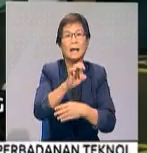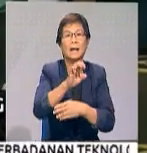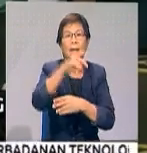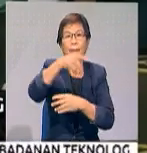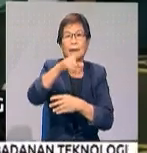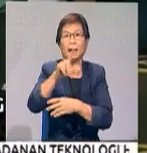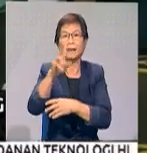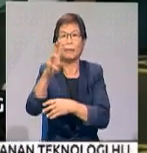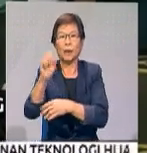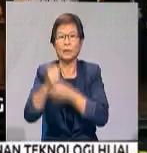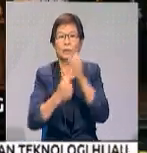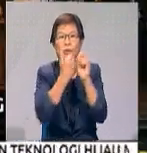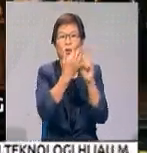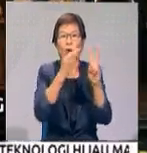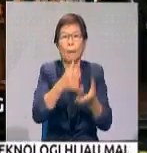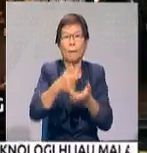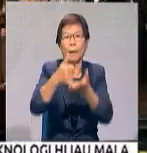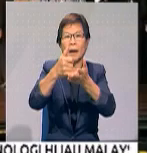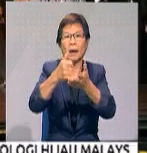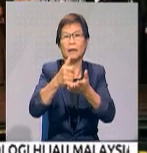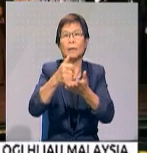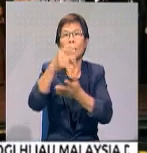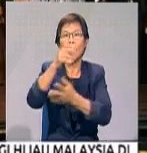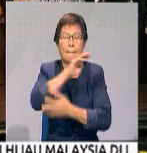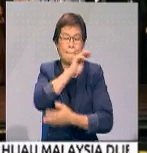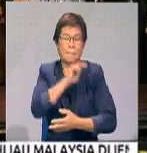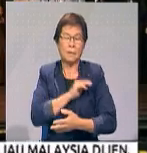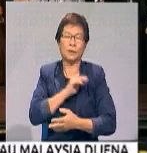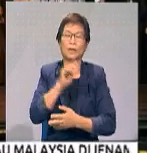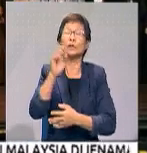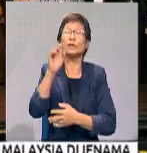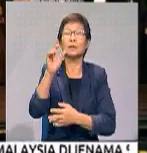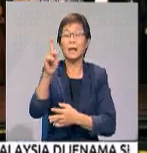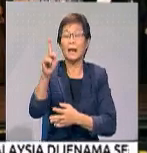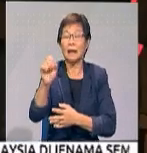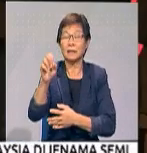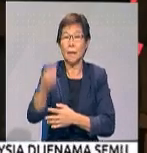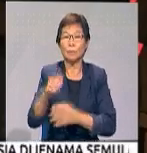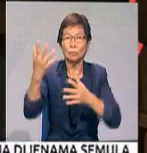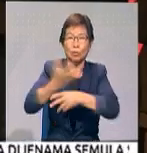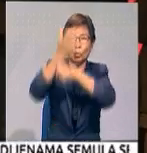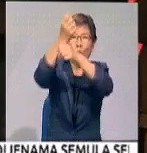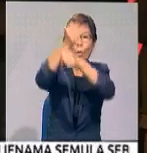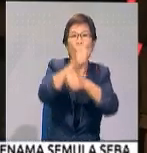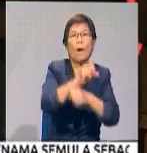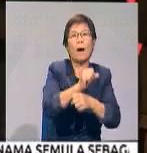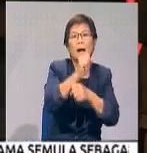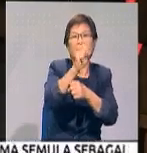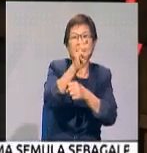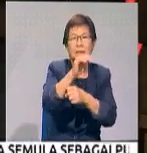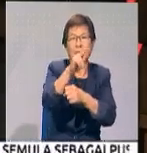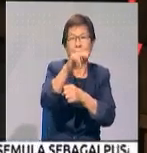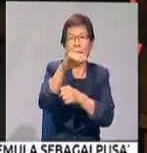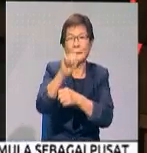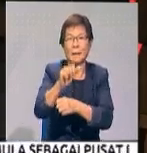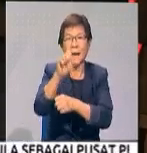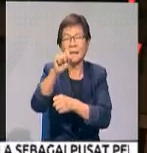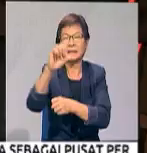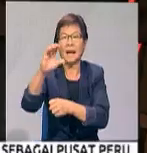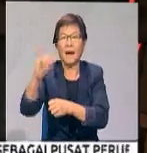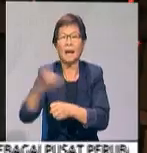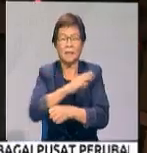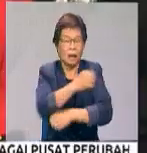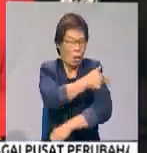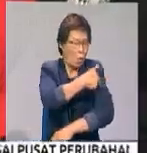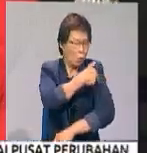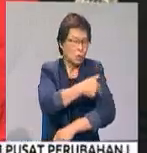PLWS 2019 Piala Menteri Sumber Manusia. Johan dimenangi San Mina Sai System Malaysia Sdn Bhd, diikuti Hospital